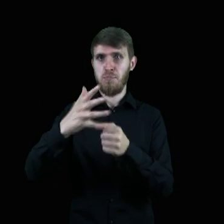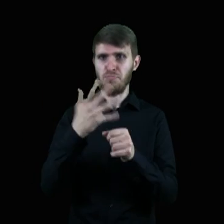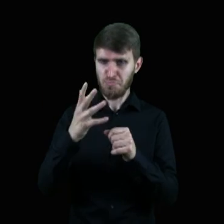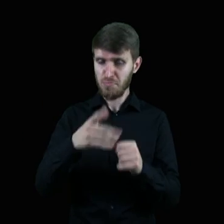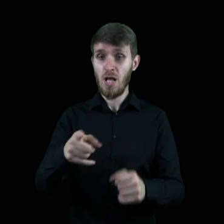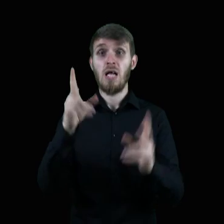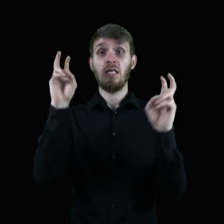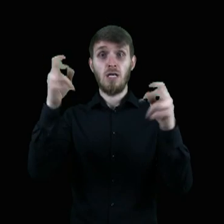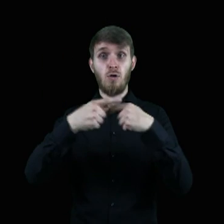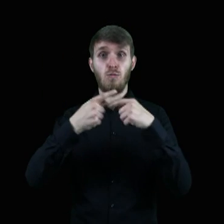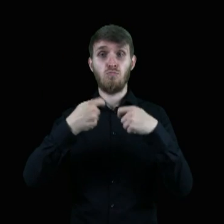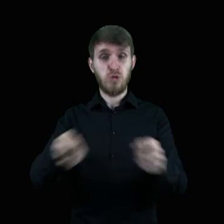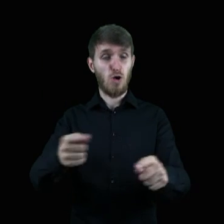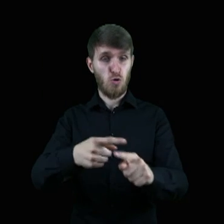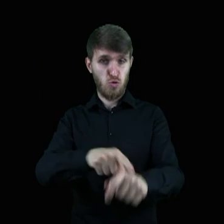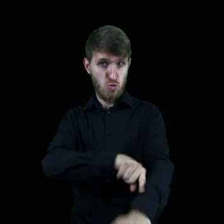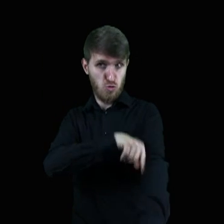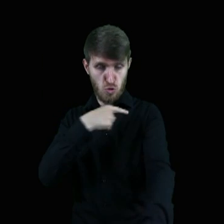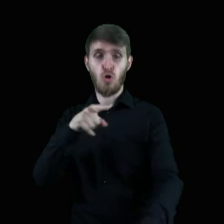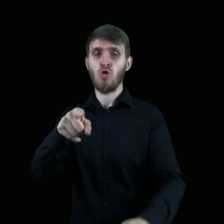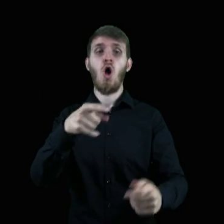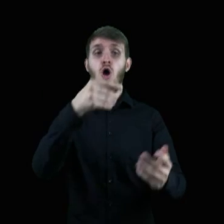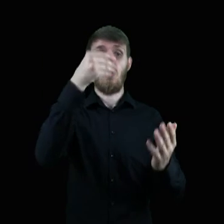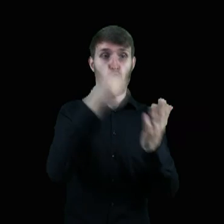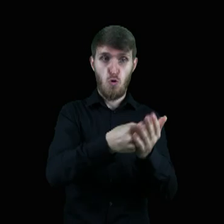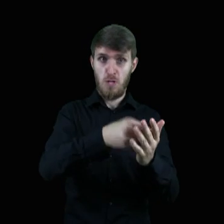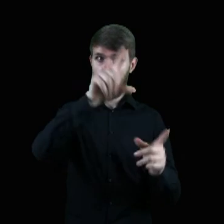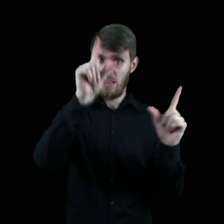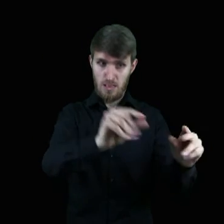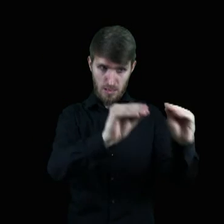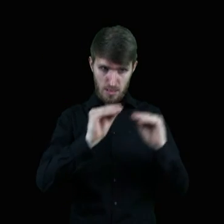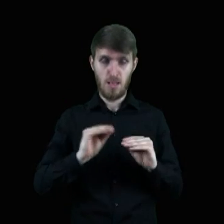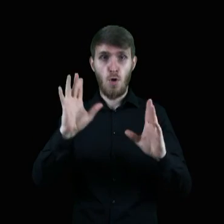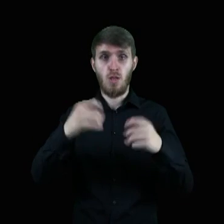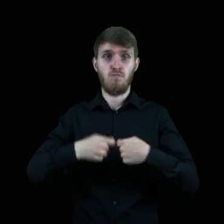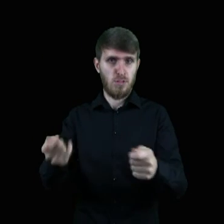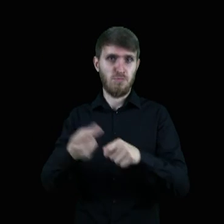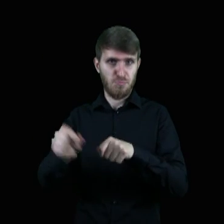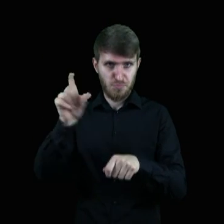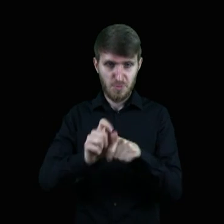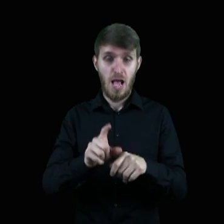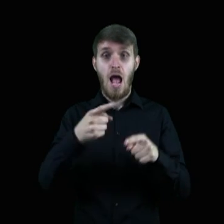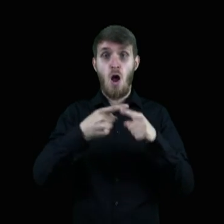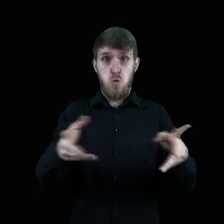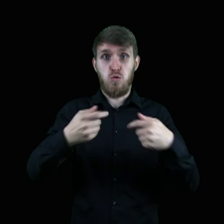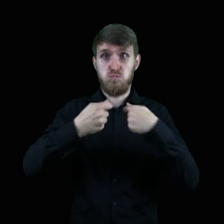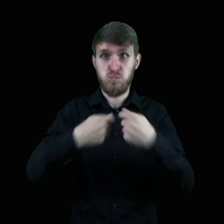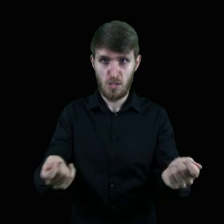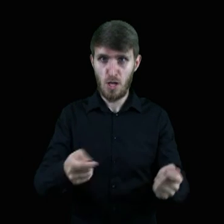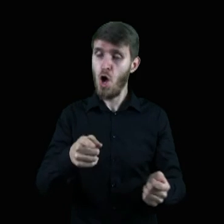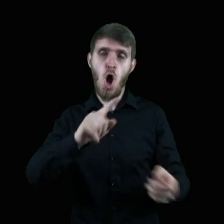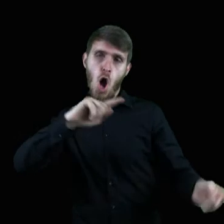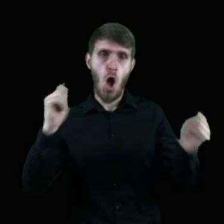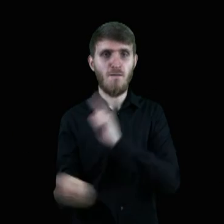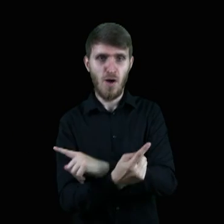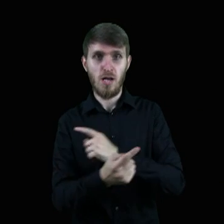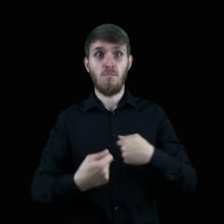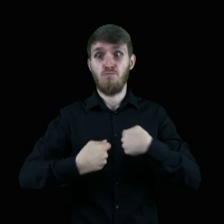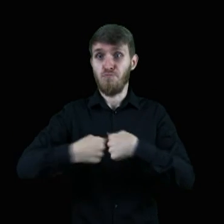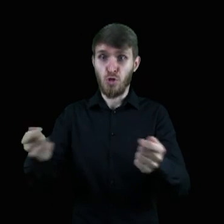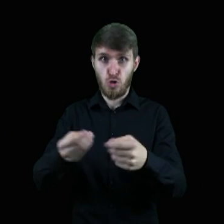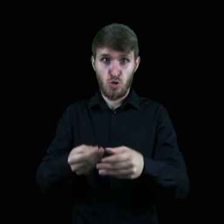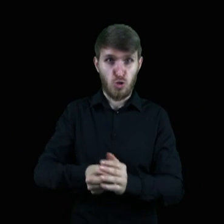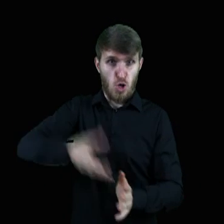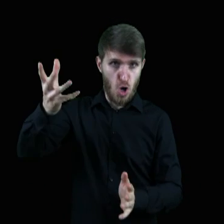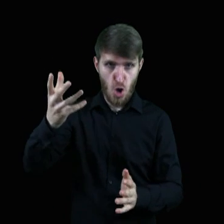skreślić. Jestem do przodu na tej operacji 50 zł. Tradycyjnie zajmując długą pozycję, chcemy kupić tanio i sprzedać drogo.